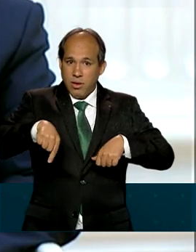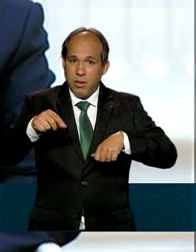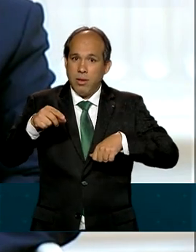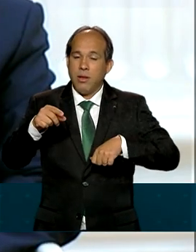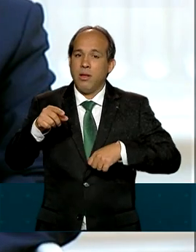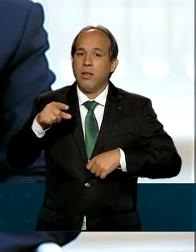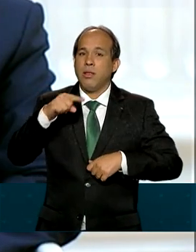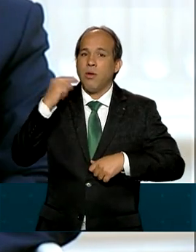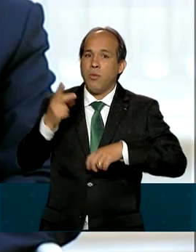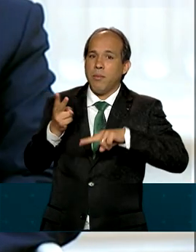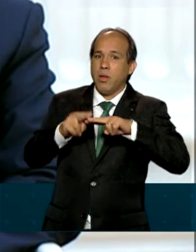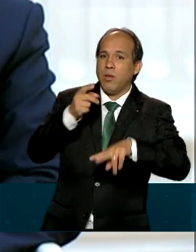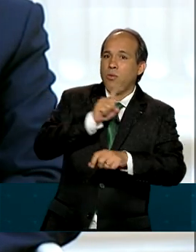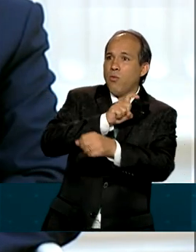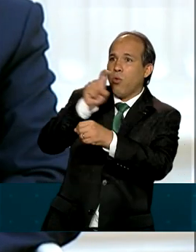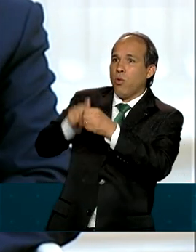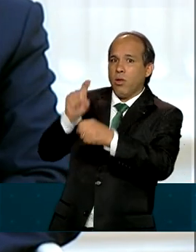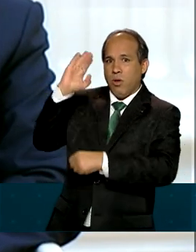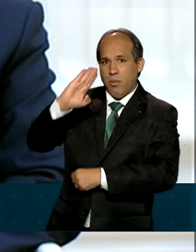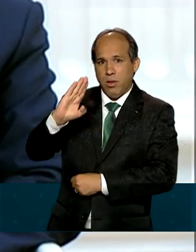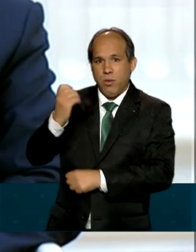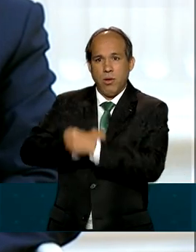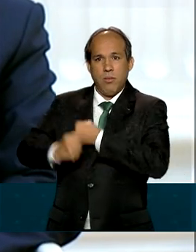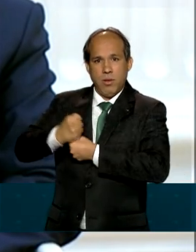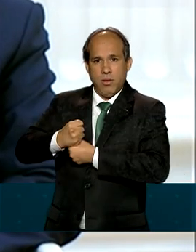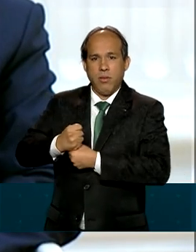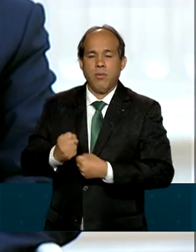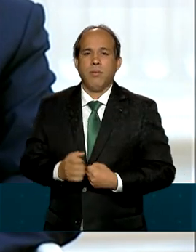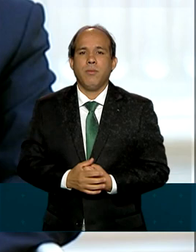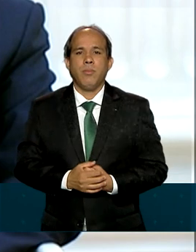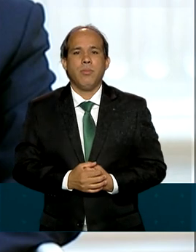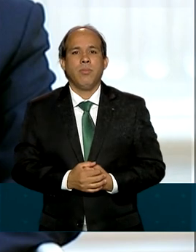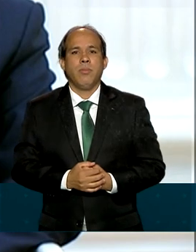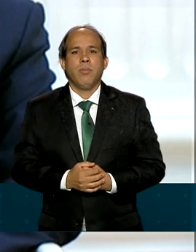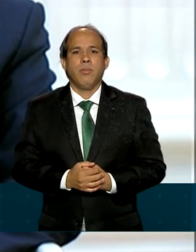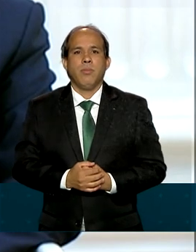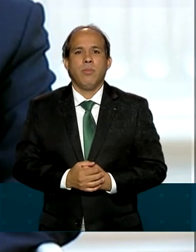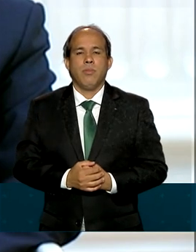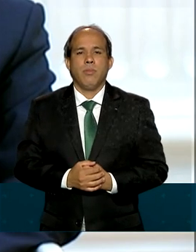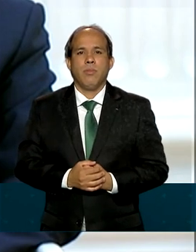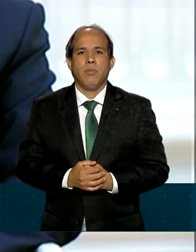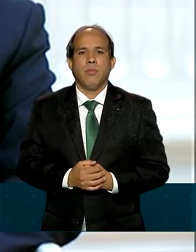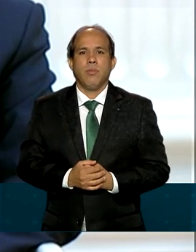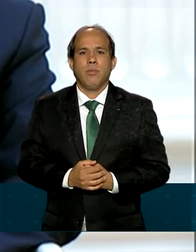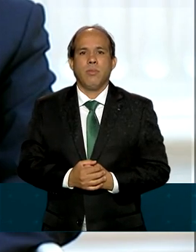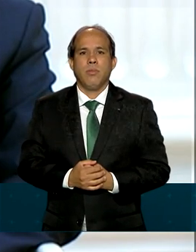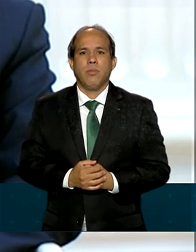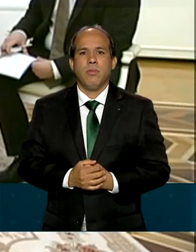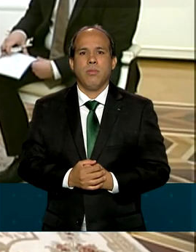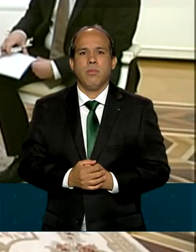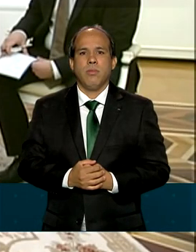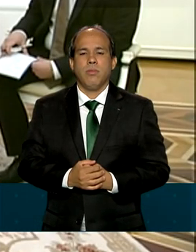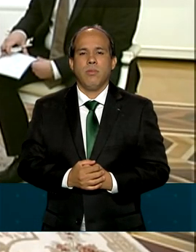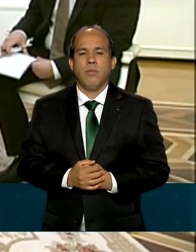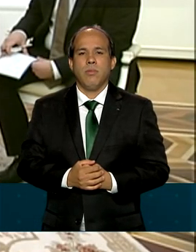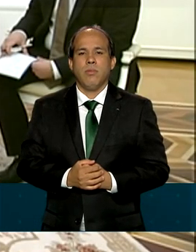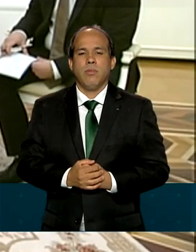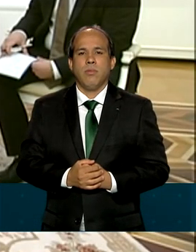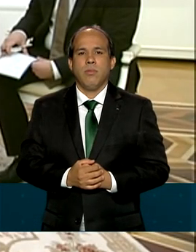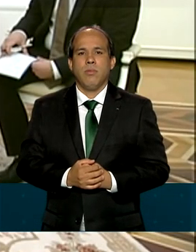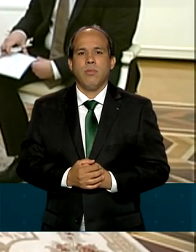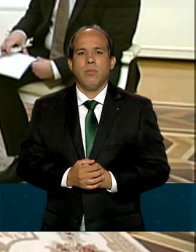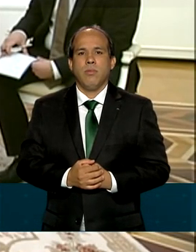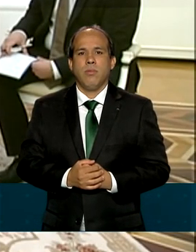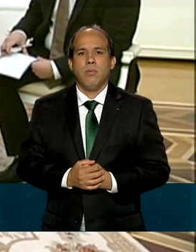Я благодарю вас за ваш жест, за помилование бразильского гражданина в прошлом году.